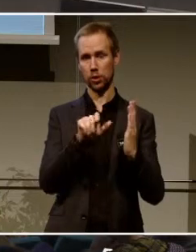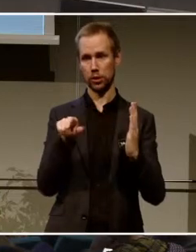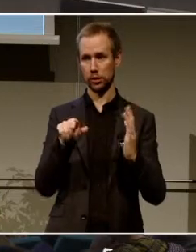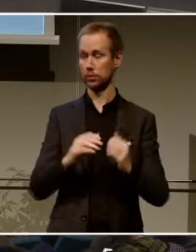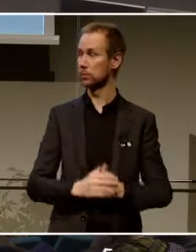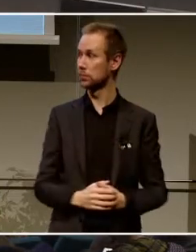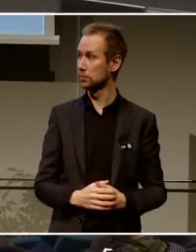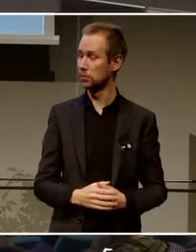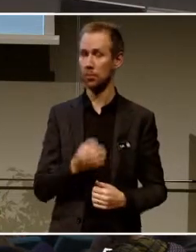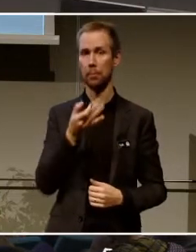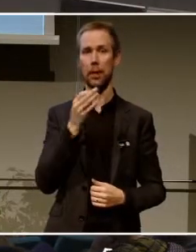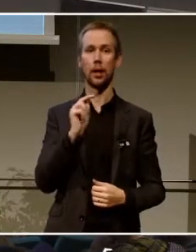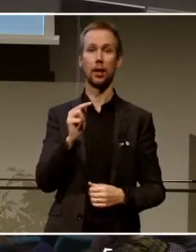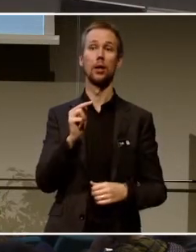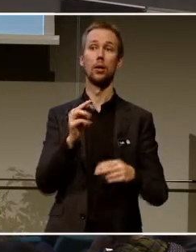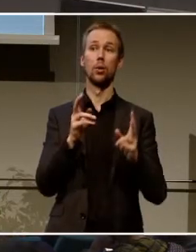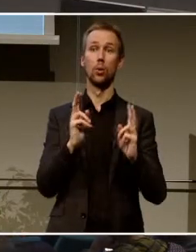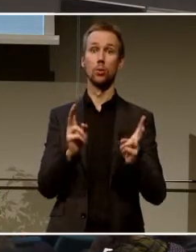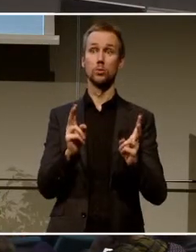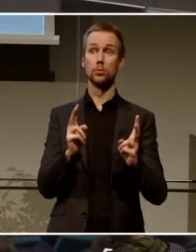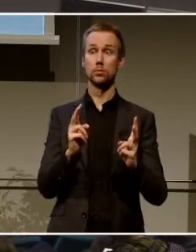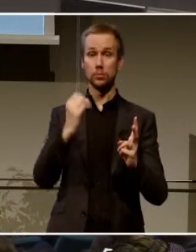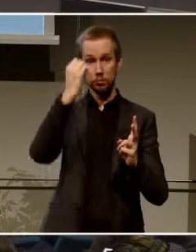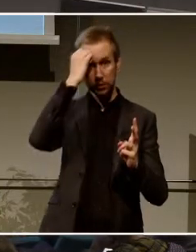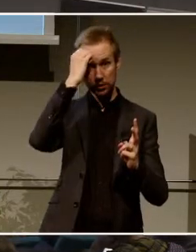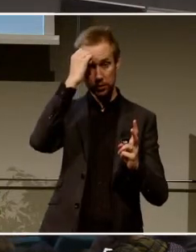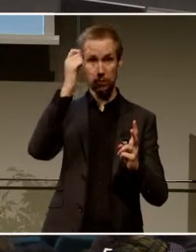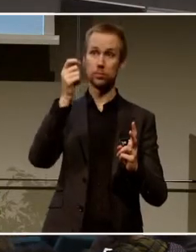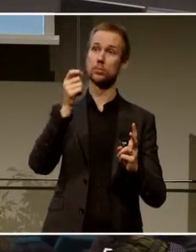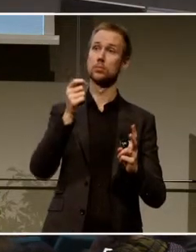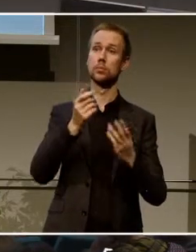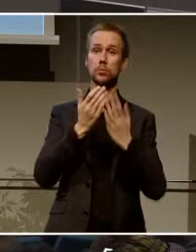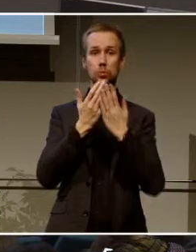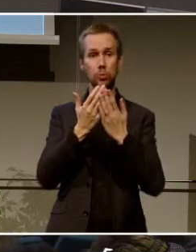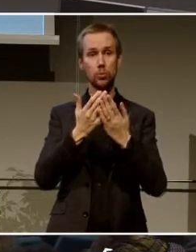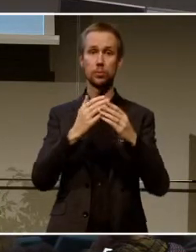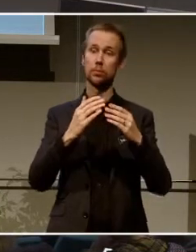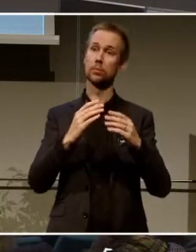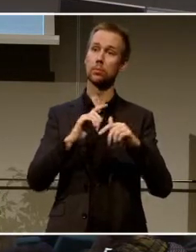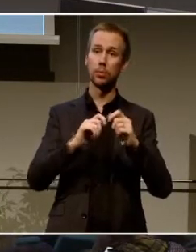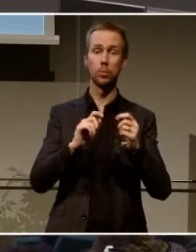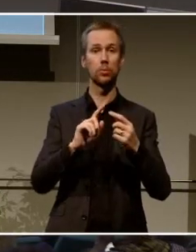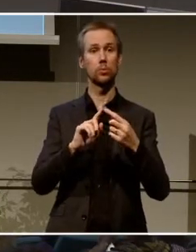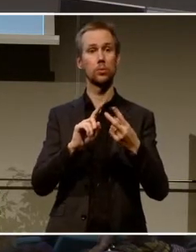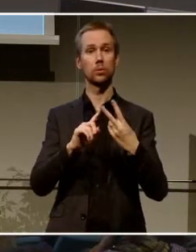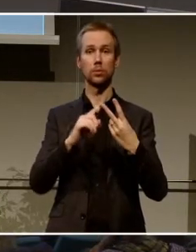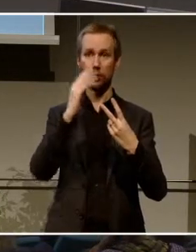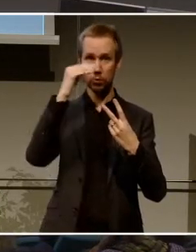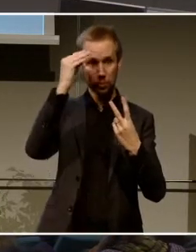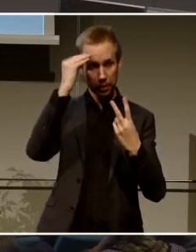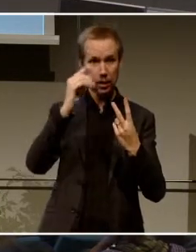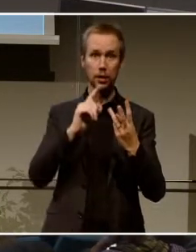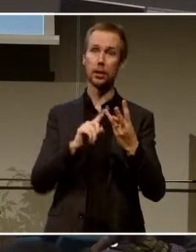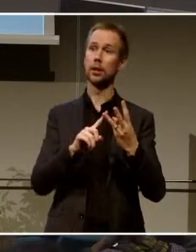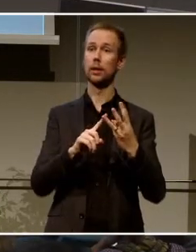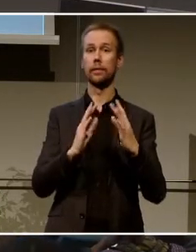Mm. Sen ska vi nog inte heller glömma alla studieförbund, vuxenutbildning, fritidsgårdar. Så egentligen många som skulle faktiskt kunna